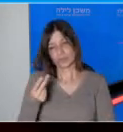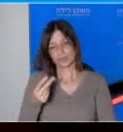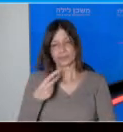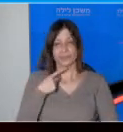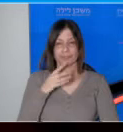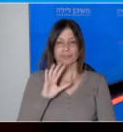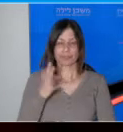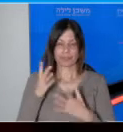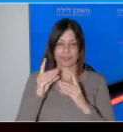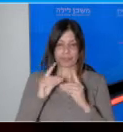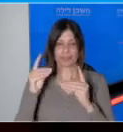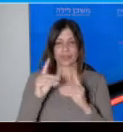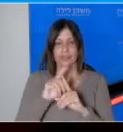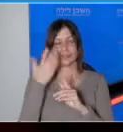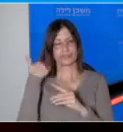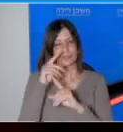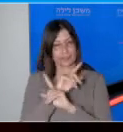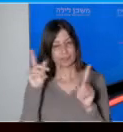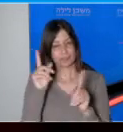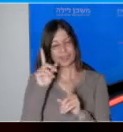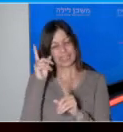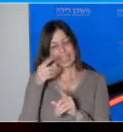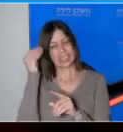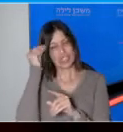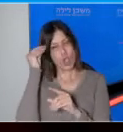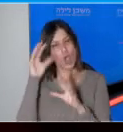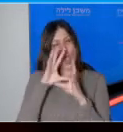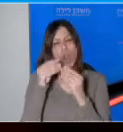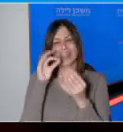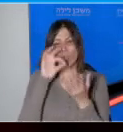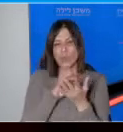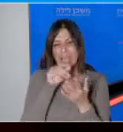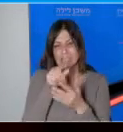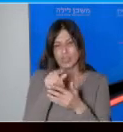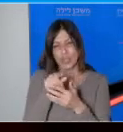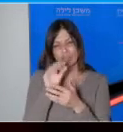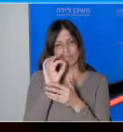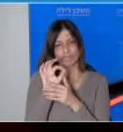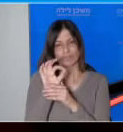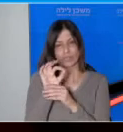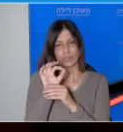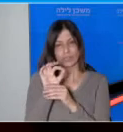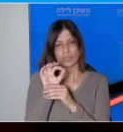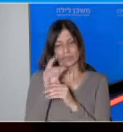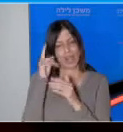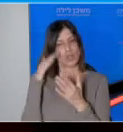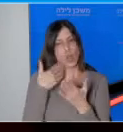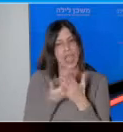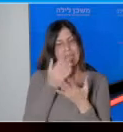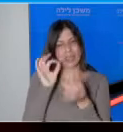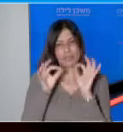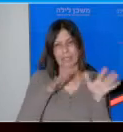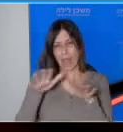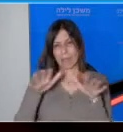כנראה שהדרך הייתה אחרת, אבל צריך לזכור, כל הנקודה הזאת של בכלל היועץ המשפטי